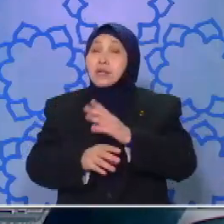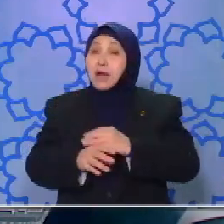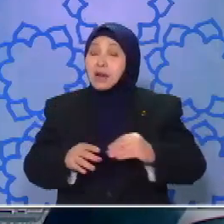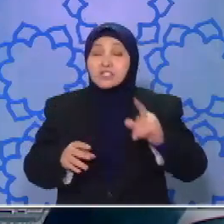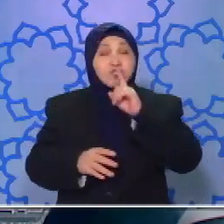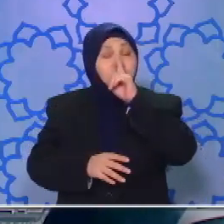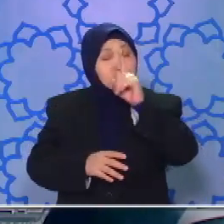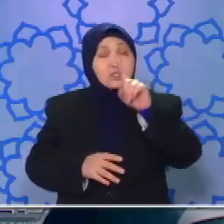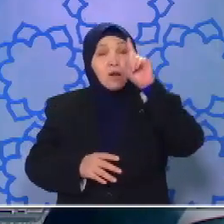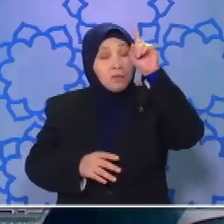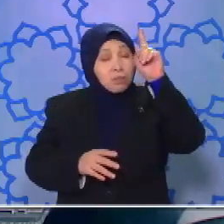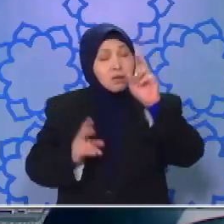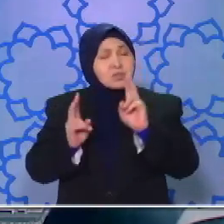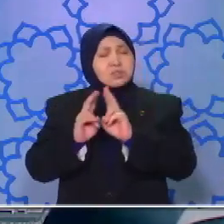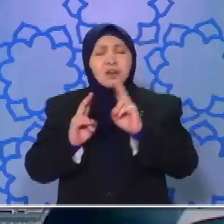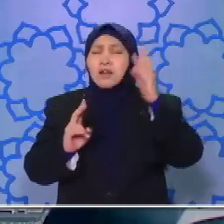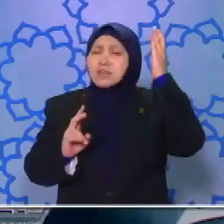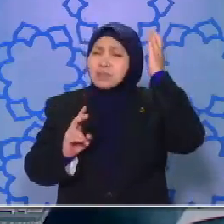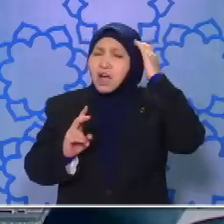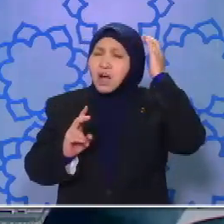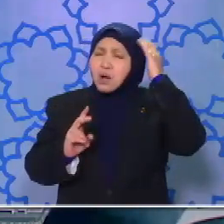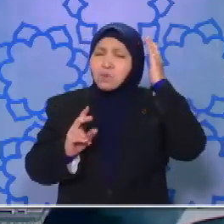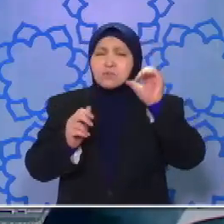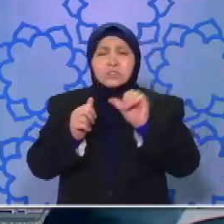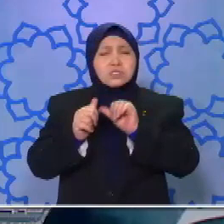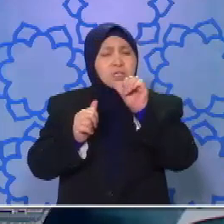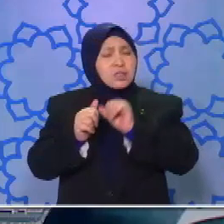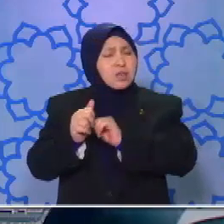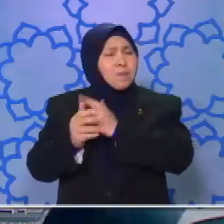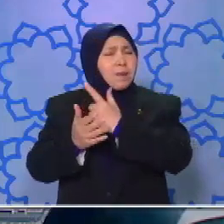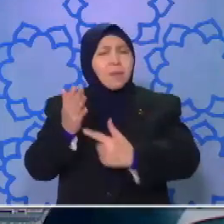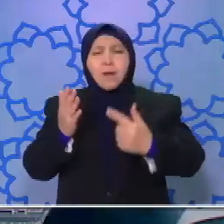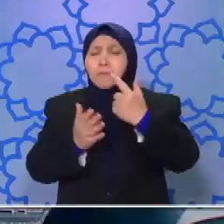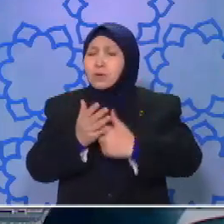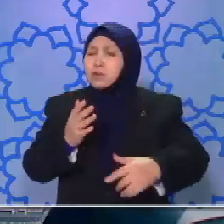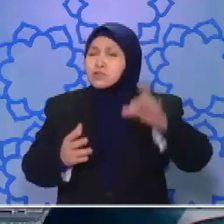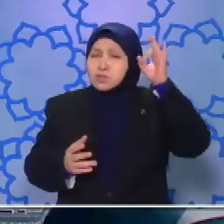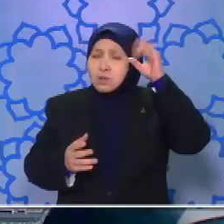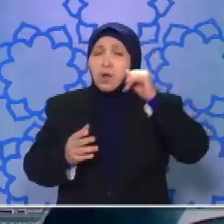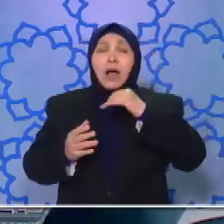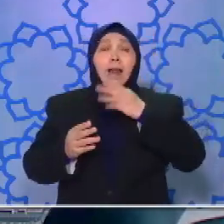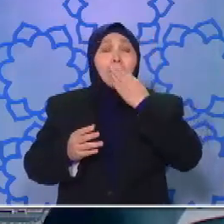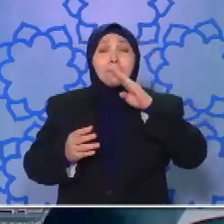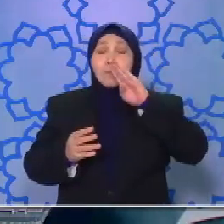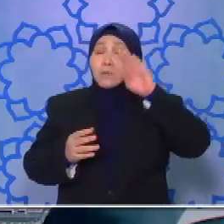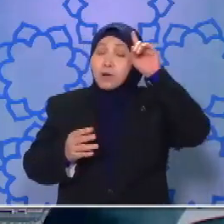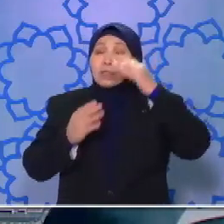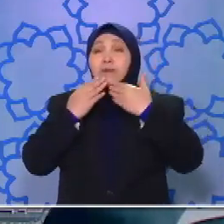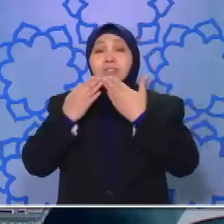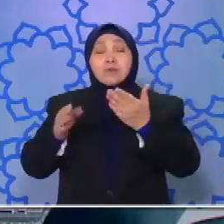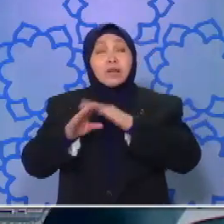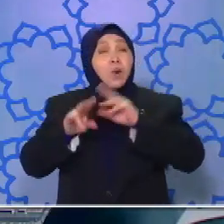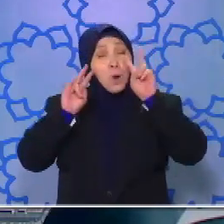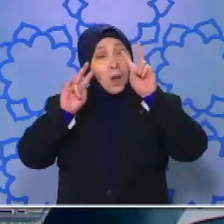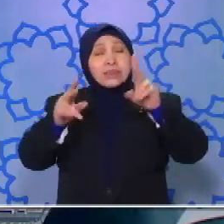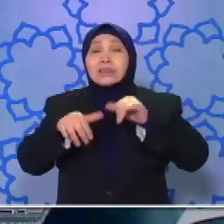sungguhnya Allah Ta'ala amat mengetahui akan setiap sesuatu. InsyaAllah, alhamdulillah. Terima kasih kepada semua penonton-penonton. Terus